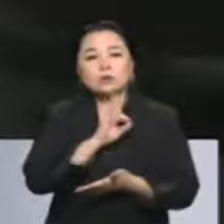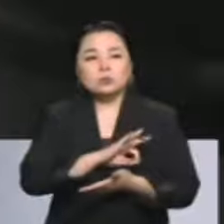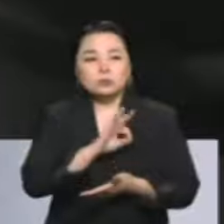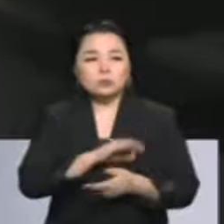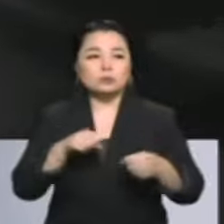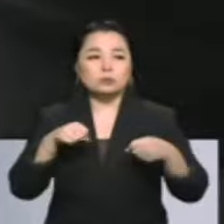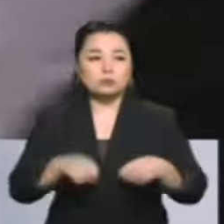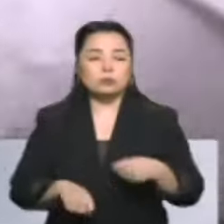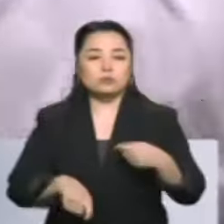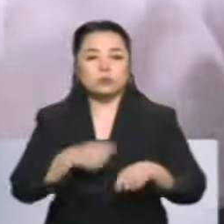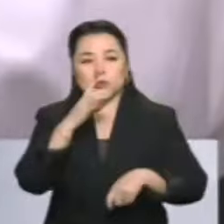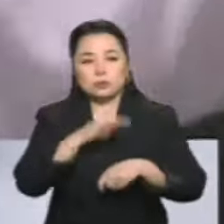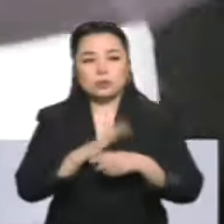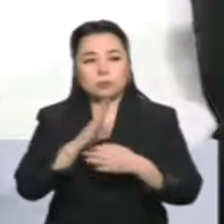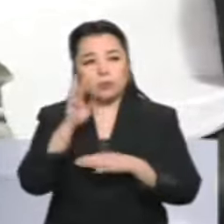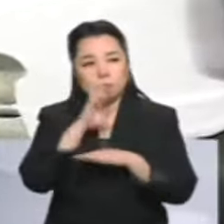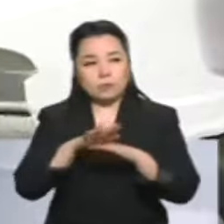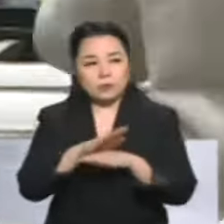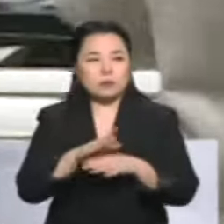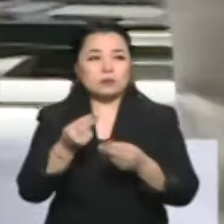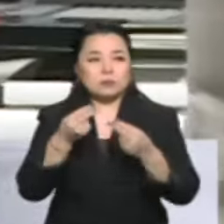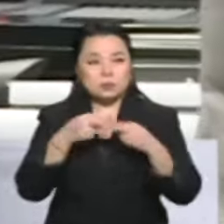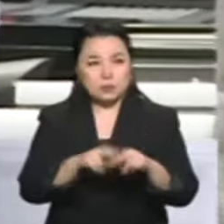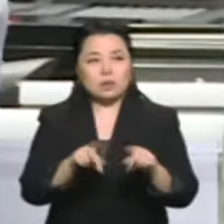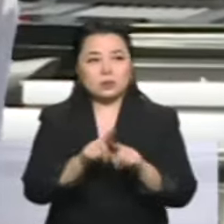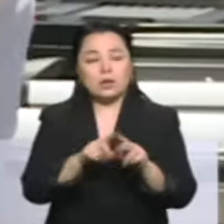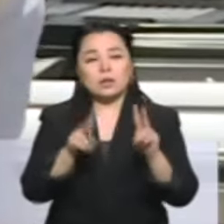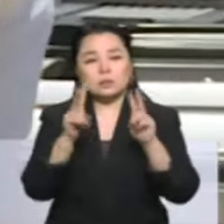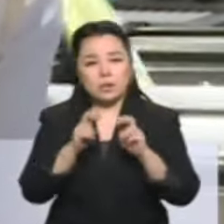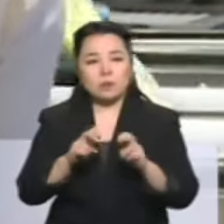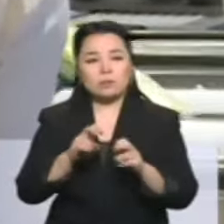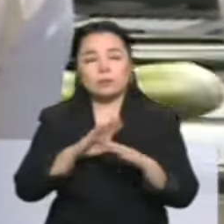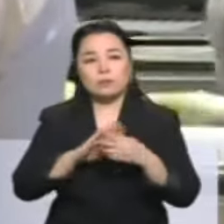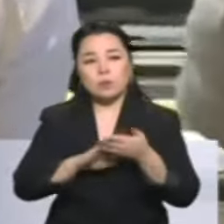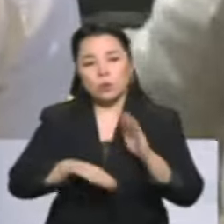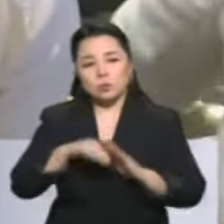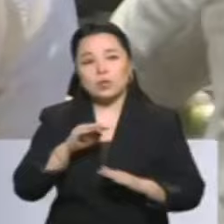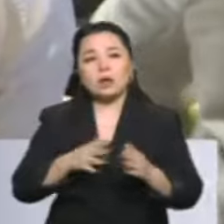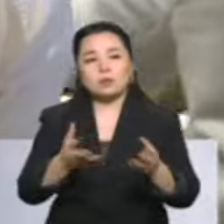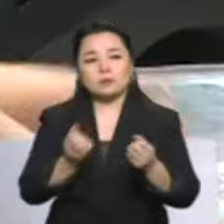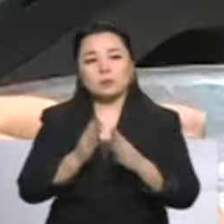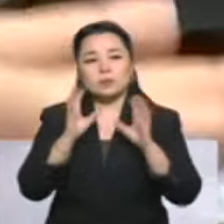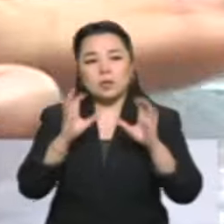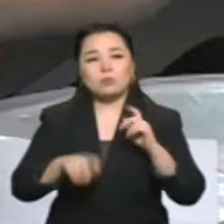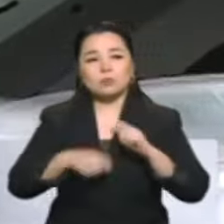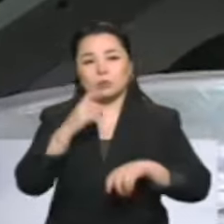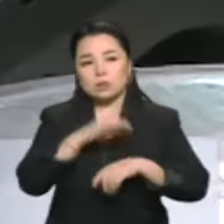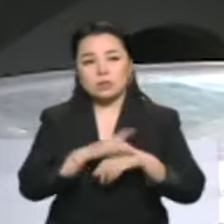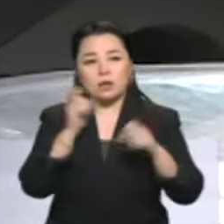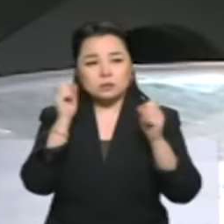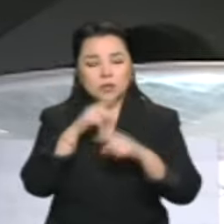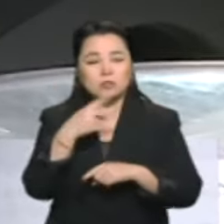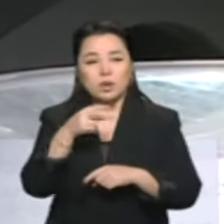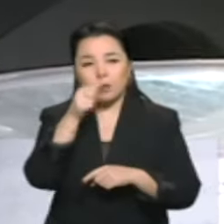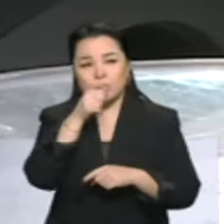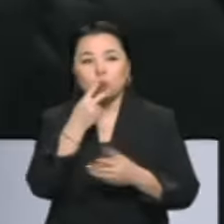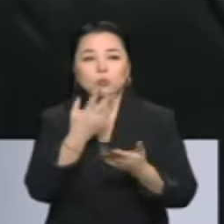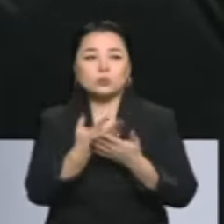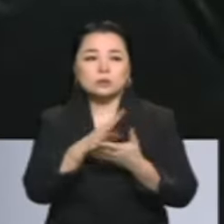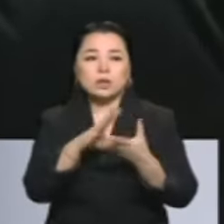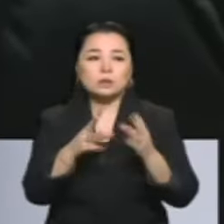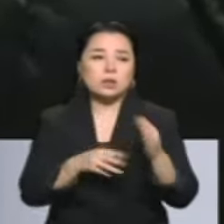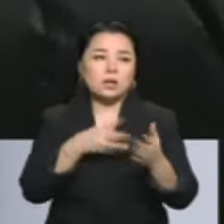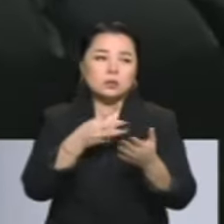тұтынушылардың құқығын бұзады, сондықтан мемлекет мобильді аударымдарды тексеруді қолға алып отыр. Егер заң бұзушылық анықталса, 20 айлықтық есептік